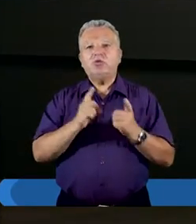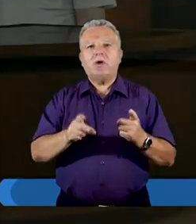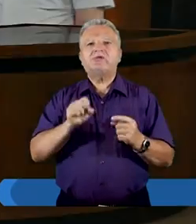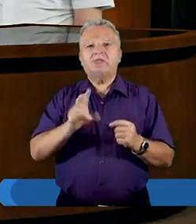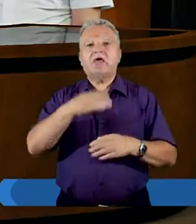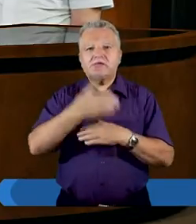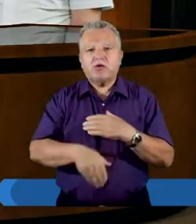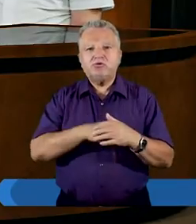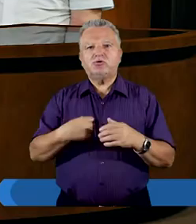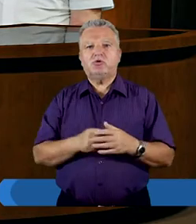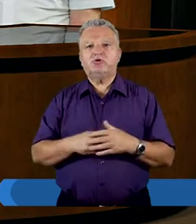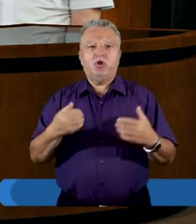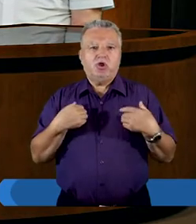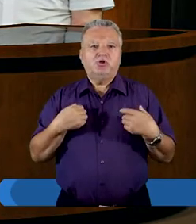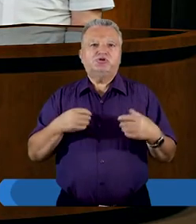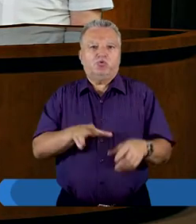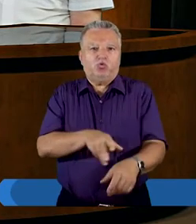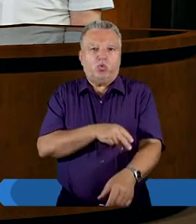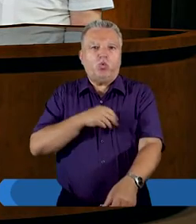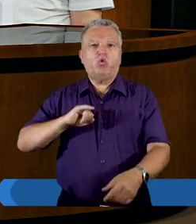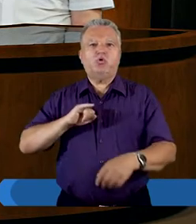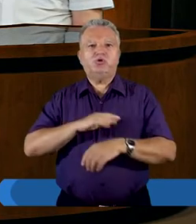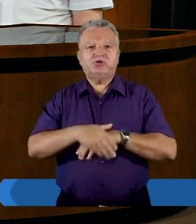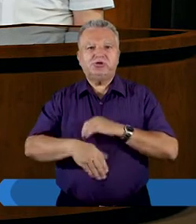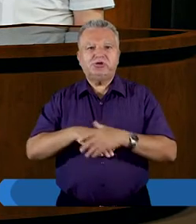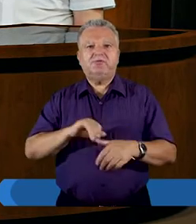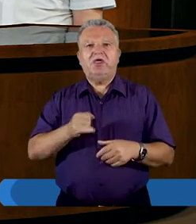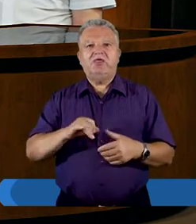historia. Żył długo i szczęśliwie. Jak w